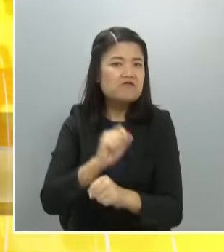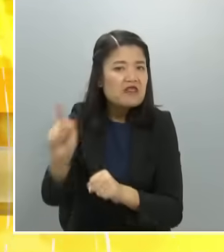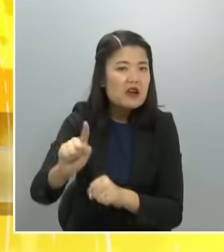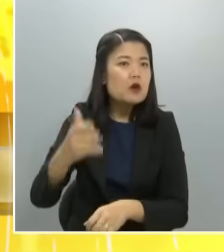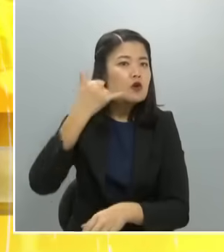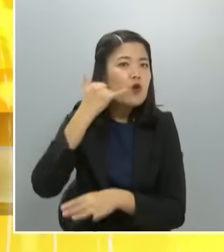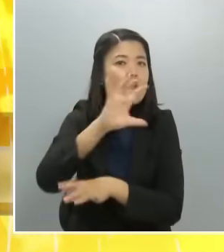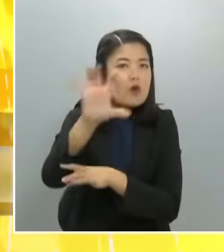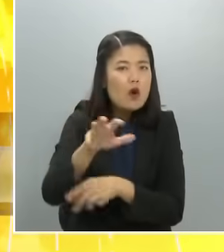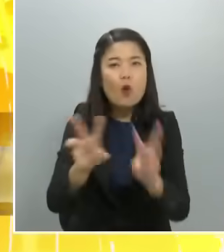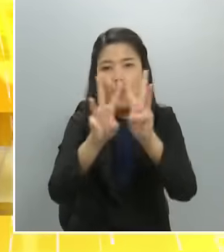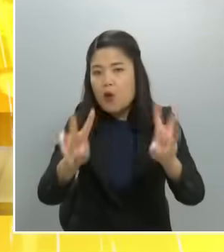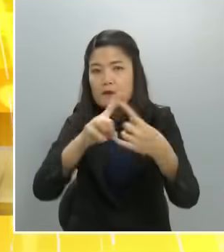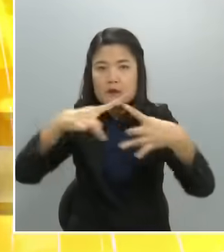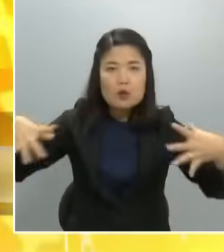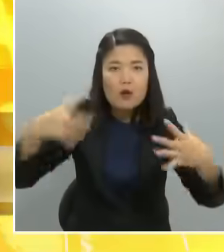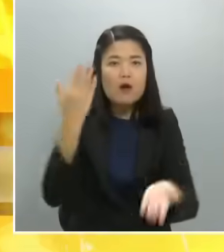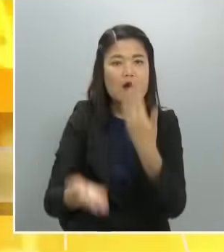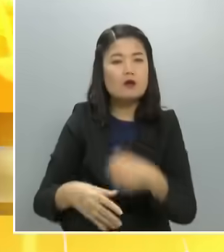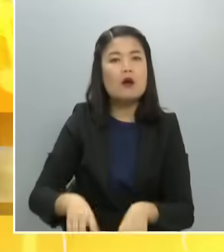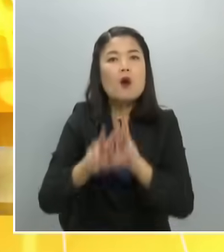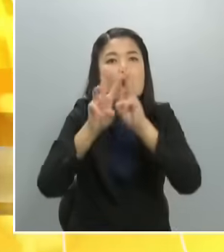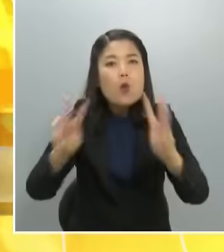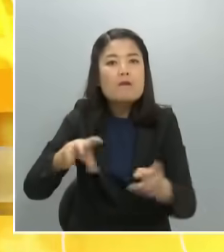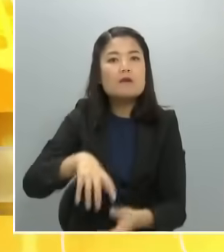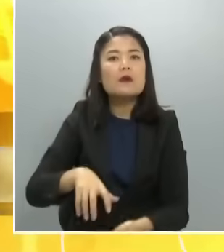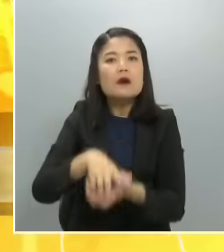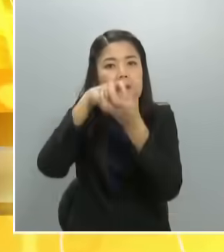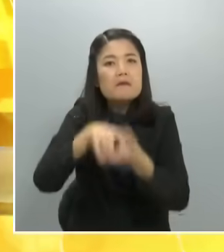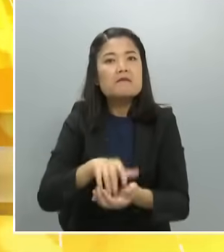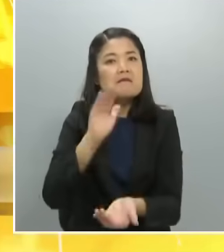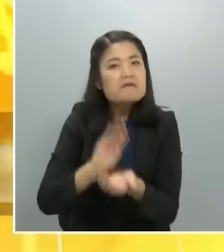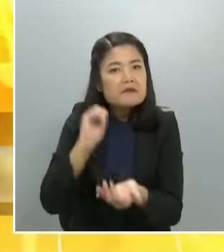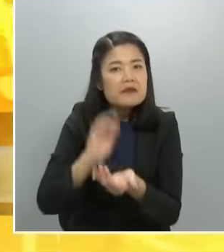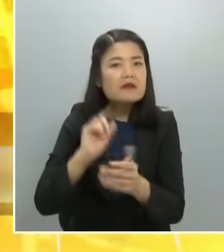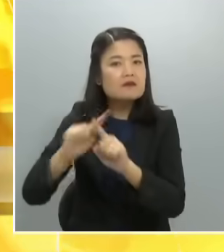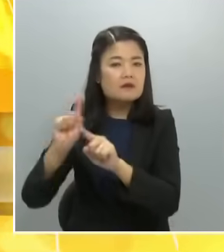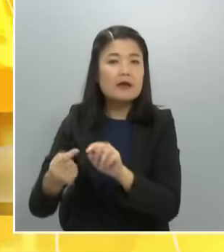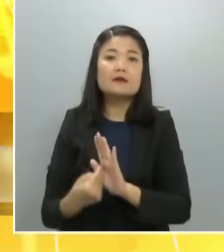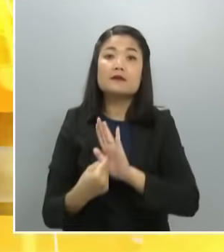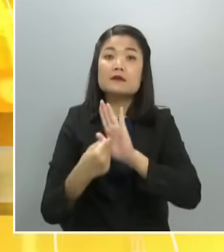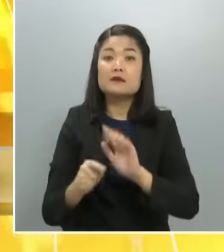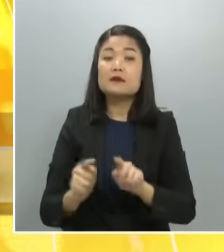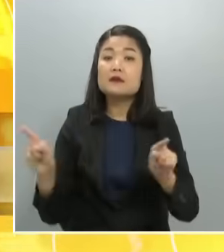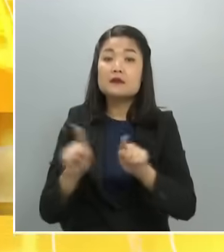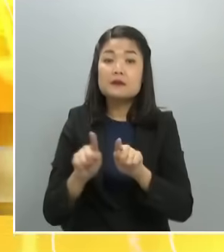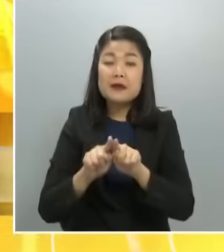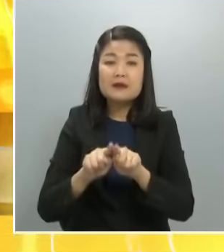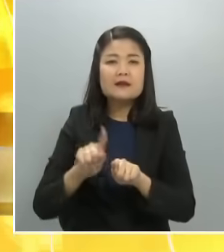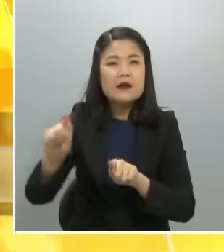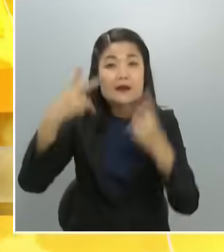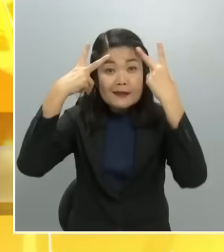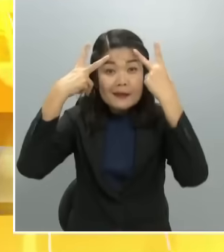ว็บไซต์ที่ไม่เหมาะรวมถึงเว็บพนันบัญชีม้าตามที่นายกรัฐมนตรีเศรษฐาทวีสินมีคำสั่งให้ไป